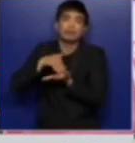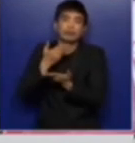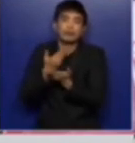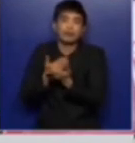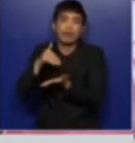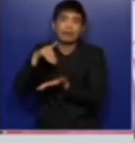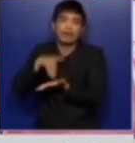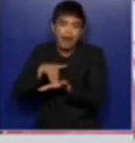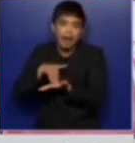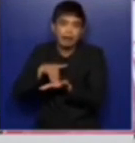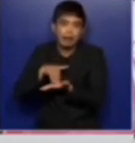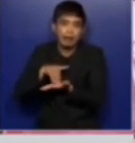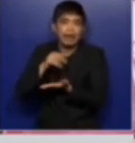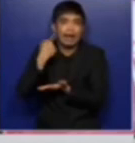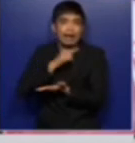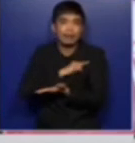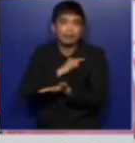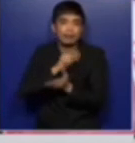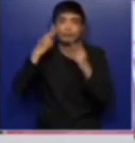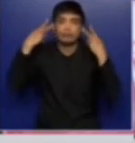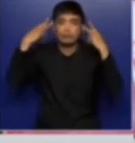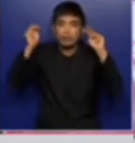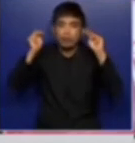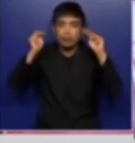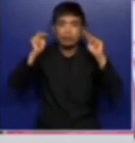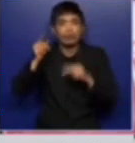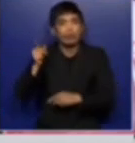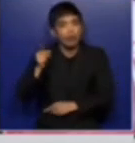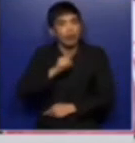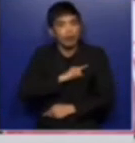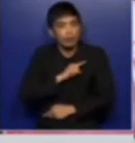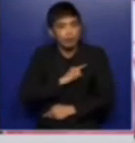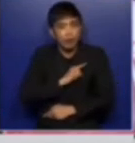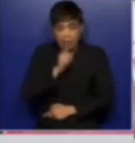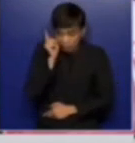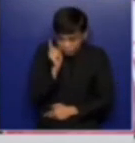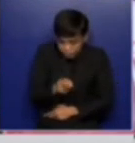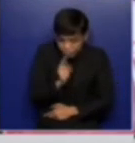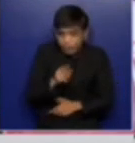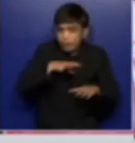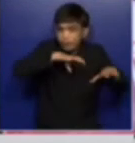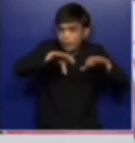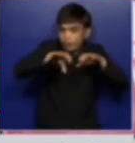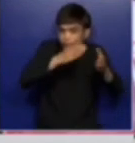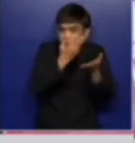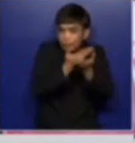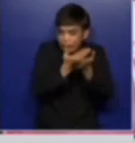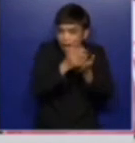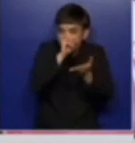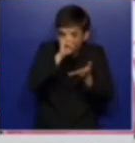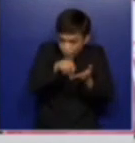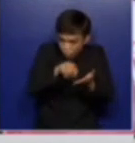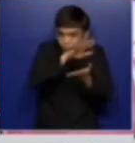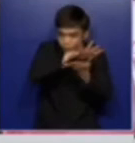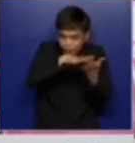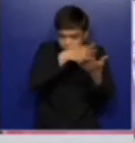กรัฐมนตรีปกติการจัดสรรงบประมาณก็ต้องมีแผนงานโครง